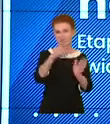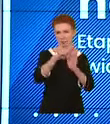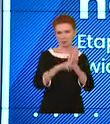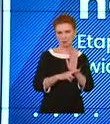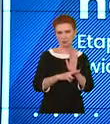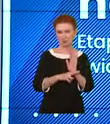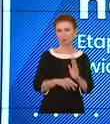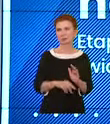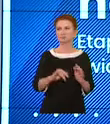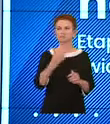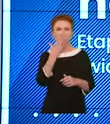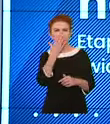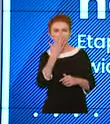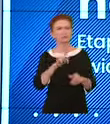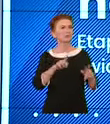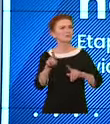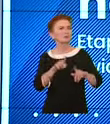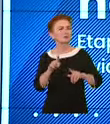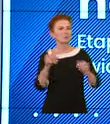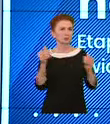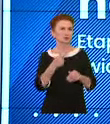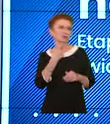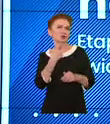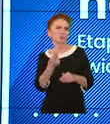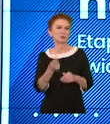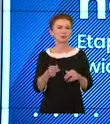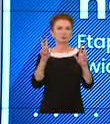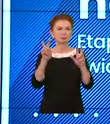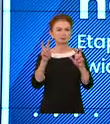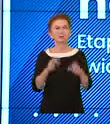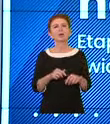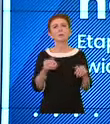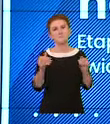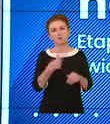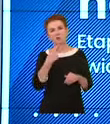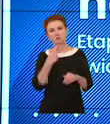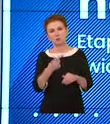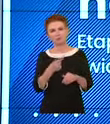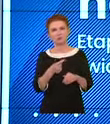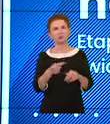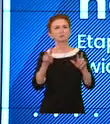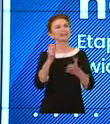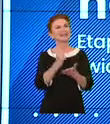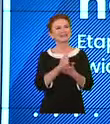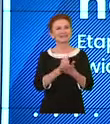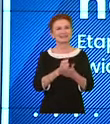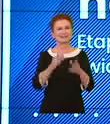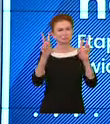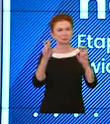jakiś sposób taki symboliczny można też nazwać tę nową rzeczywistość zasadą trzech I. Jest